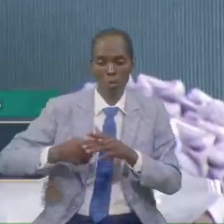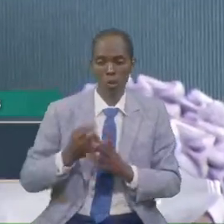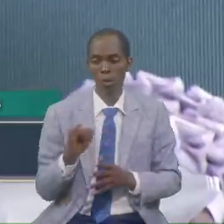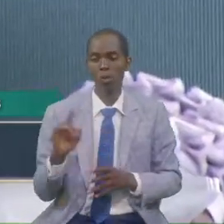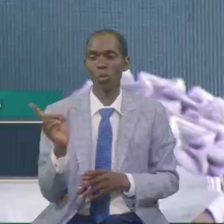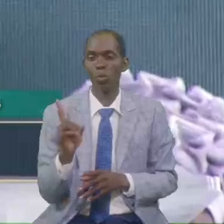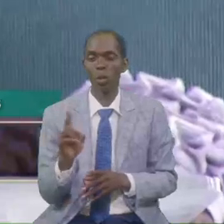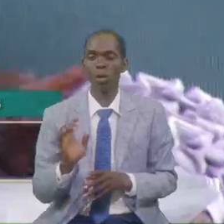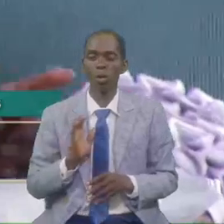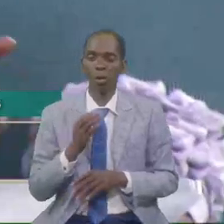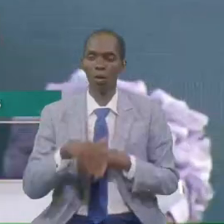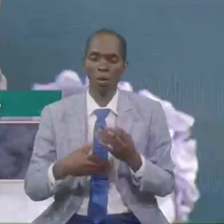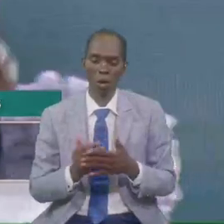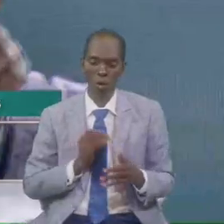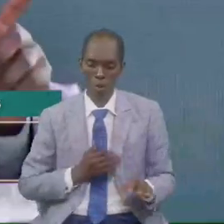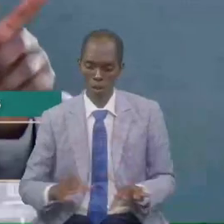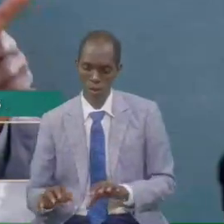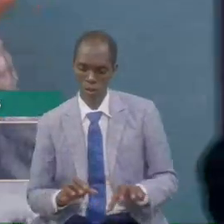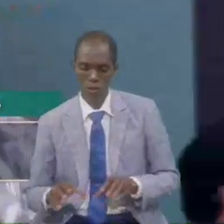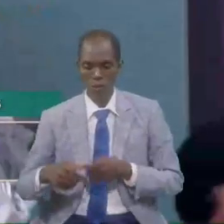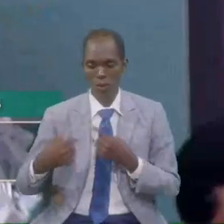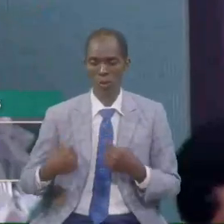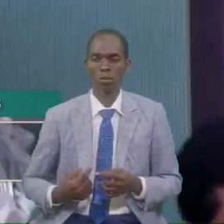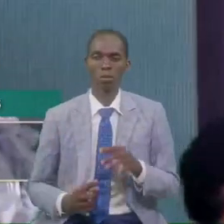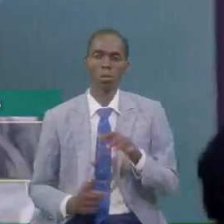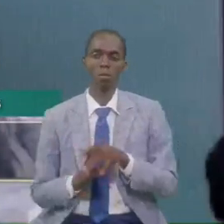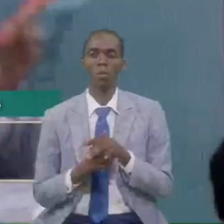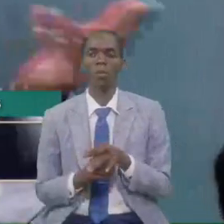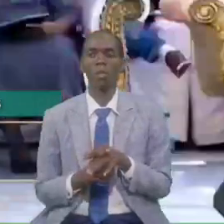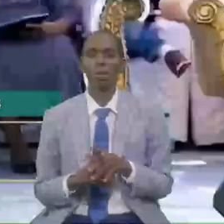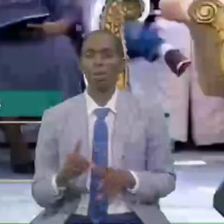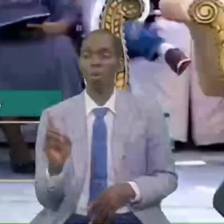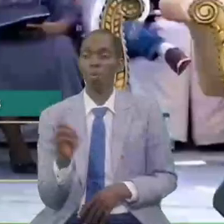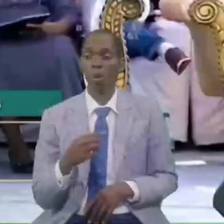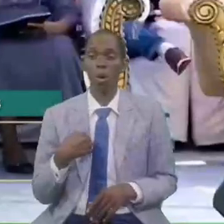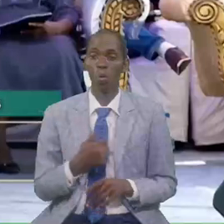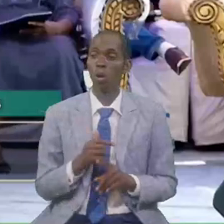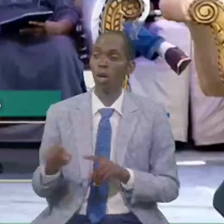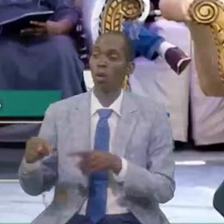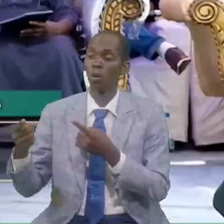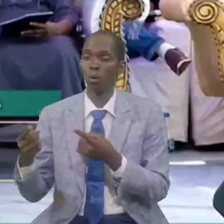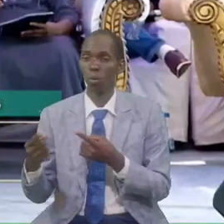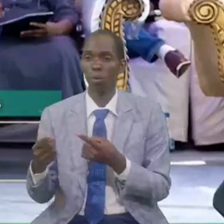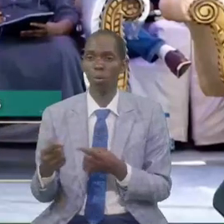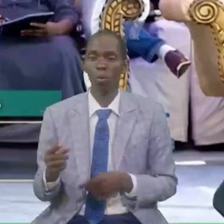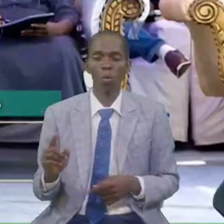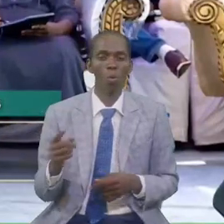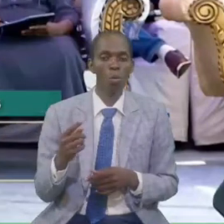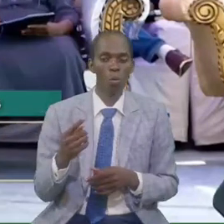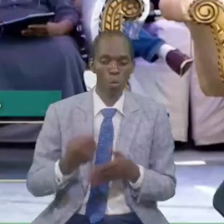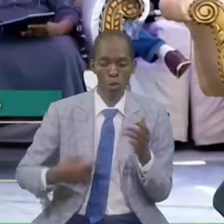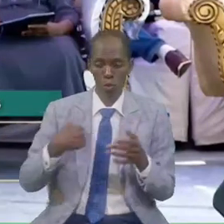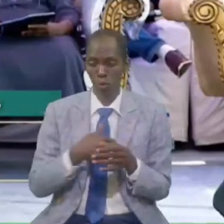C'est la source de tout ce qui produit tout dans notre vie. Là où nous allons, ce que nous décidons,